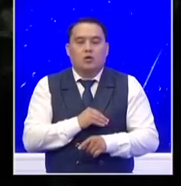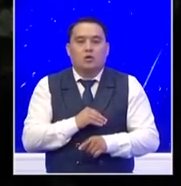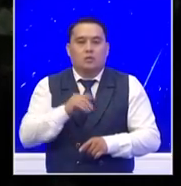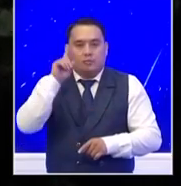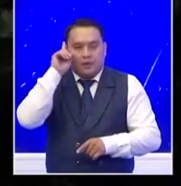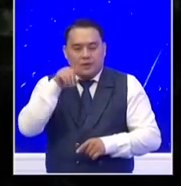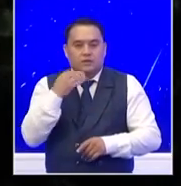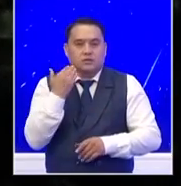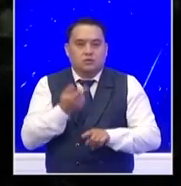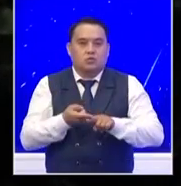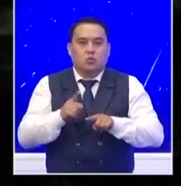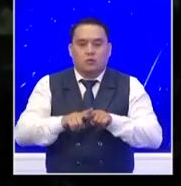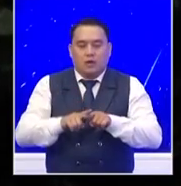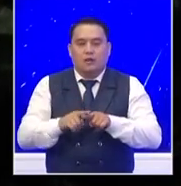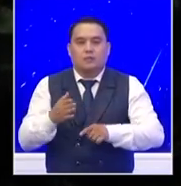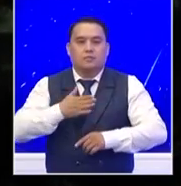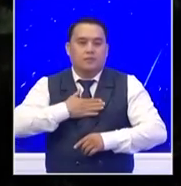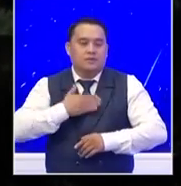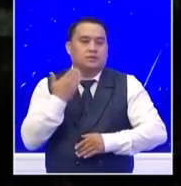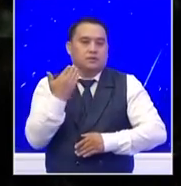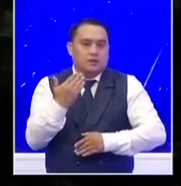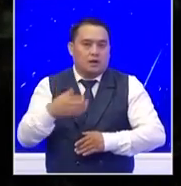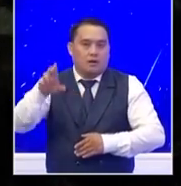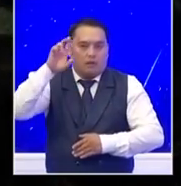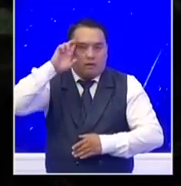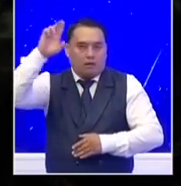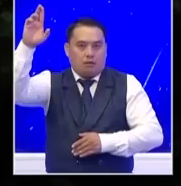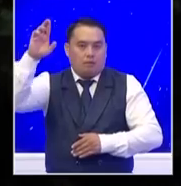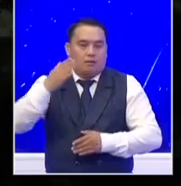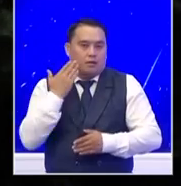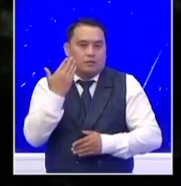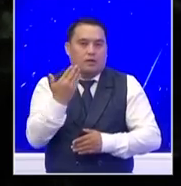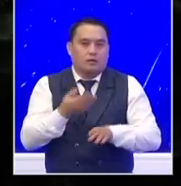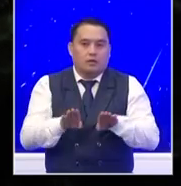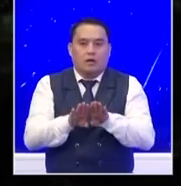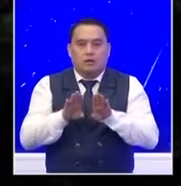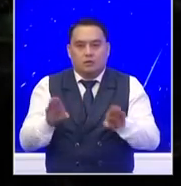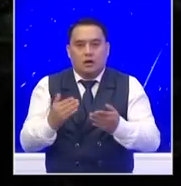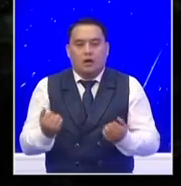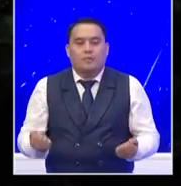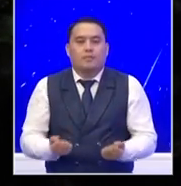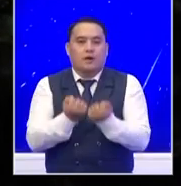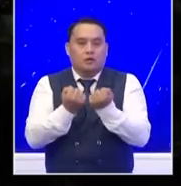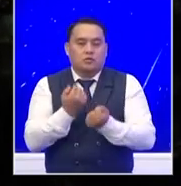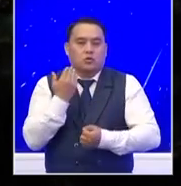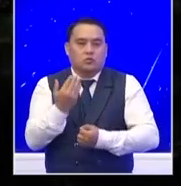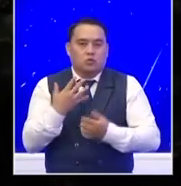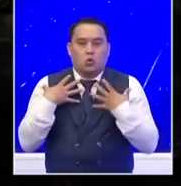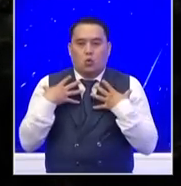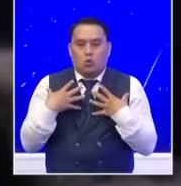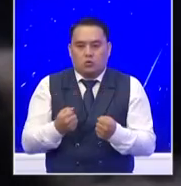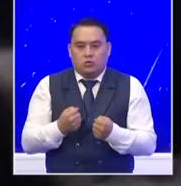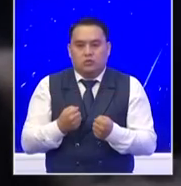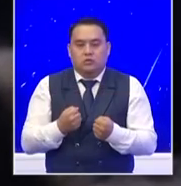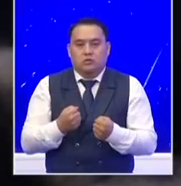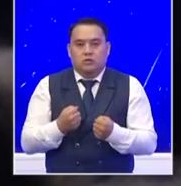өткенсіз. Сондықтан сізге Алла Тағала тағы да оң көзімен қарап, Алла Тағала үлкен жақсылығын,